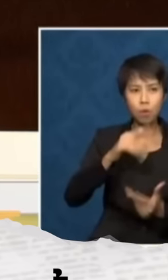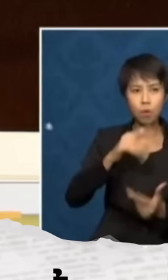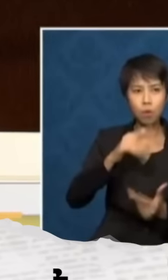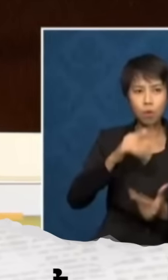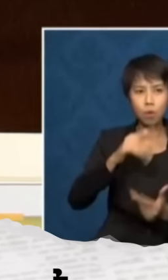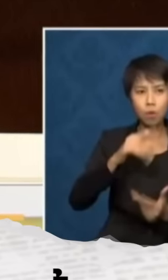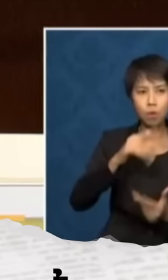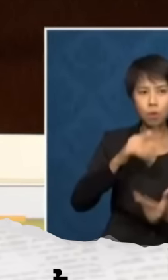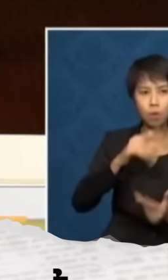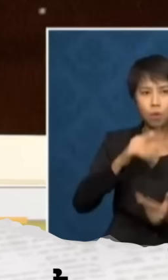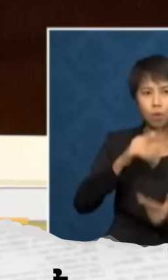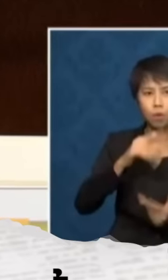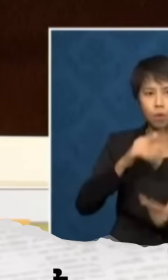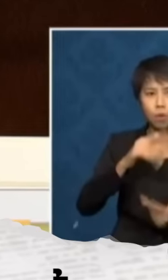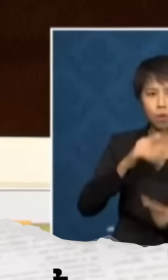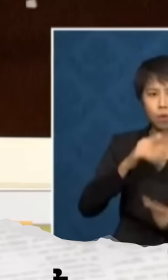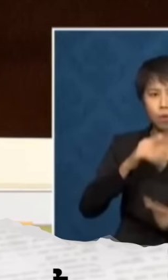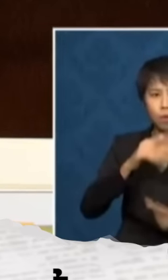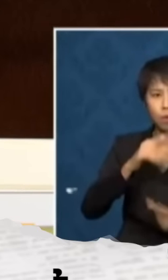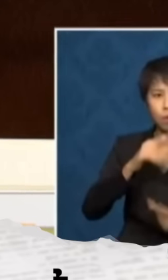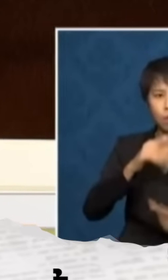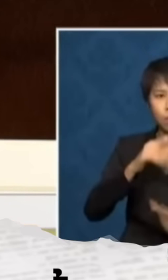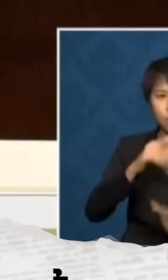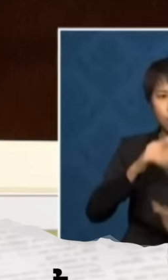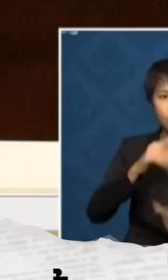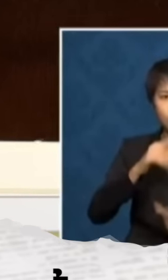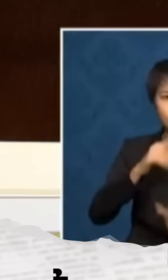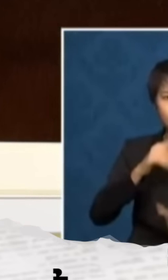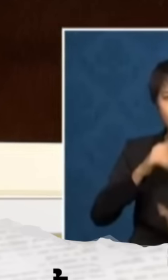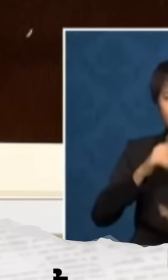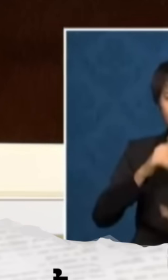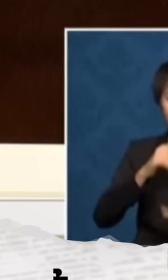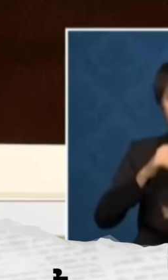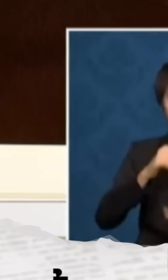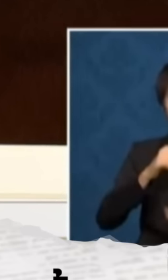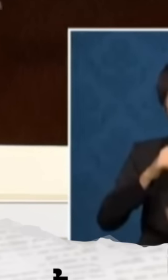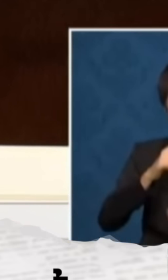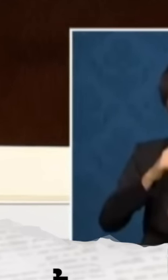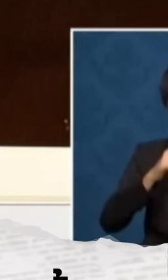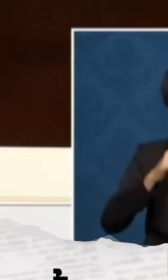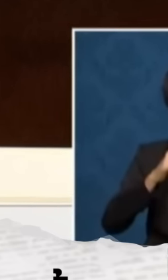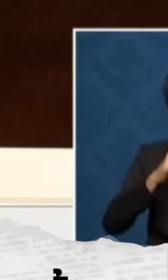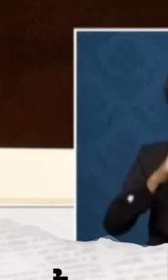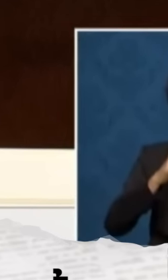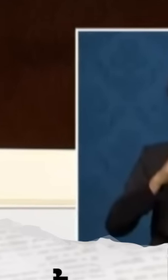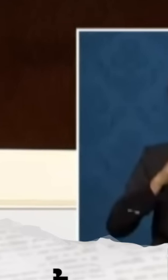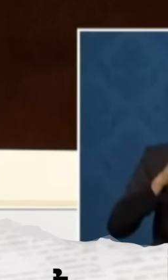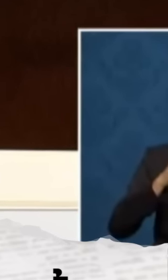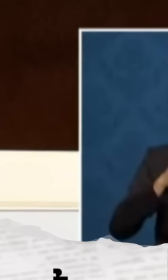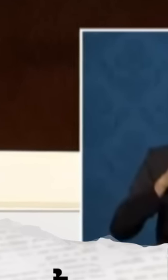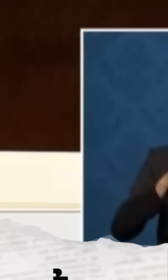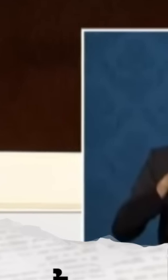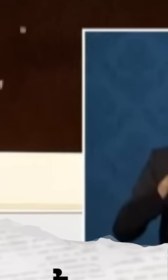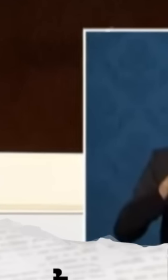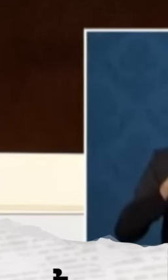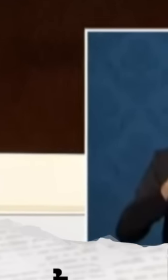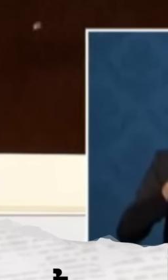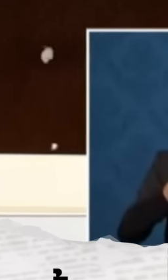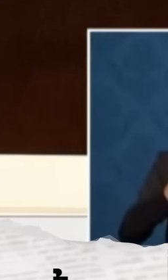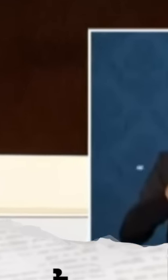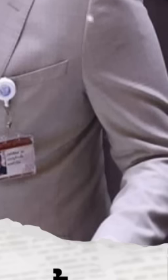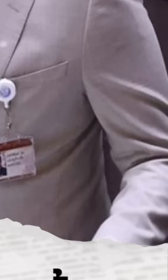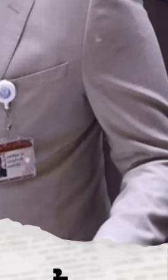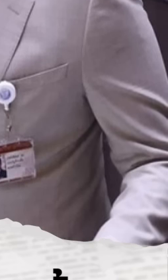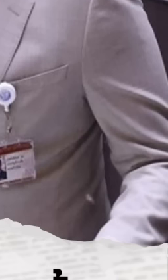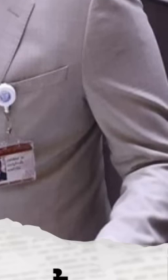านสภาผู้แทนราษฎรนะฮะเป็นประธานการประชุมพิจารณากระทู้ถามทั่วไปเรื่องของการคุมตัวนักโทษไปคุมขังนอกเรือนจำของนายรังสิมัน